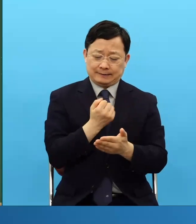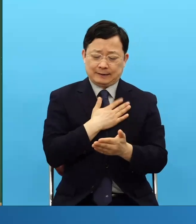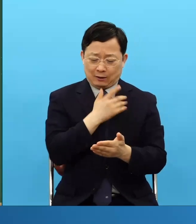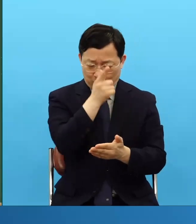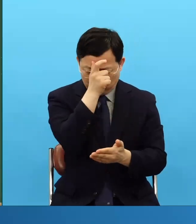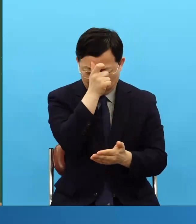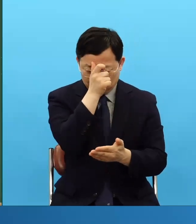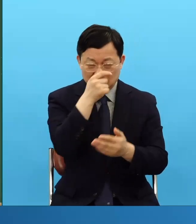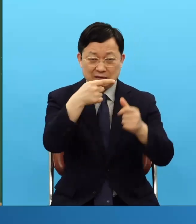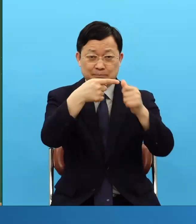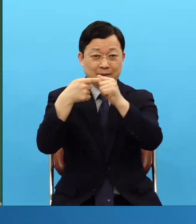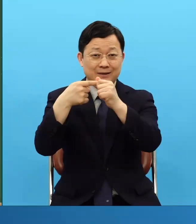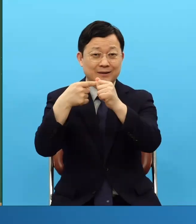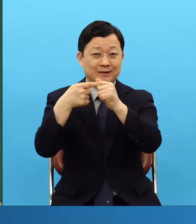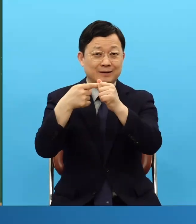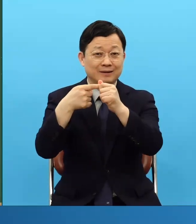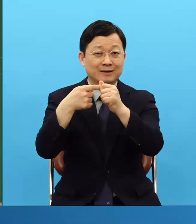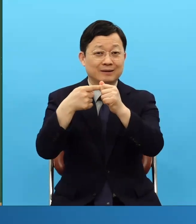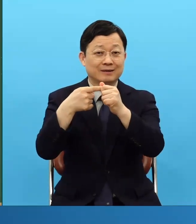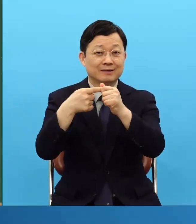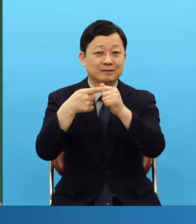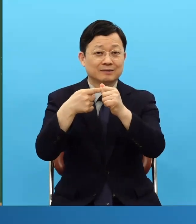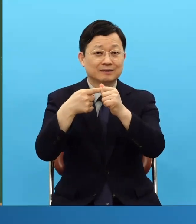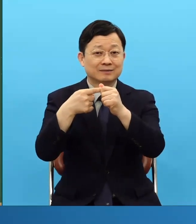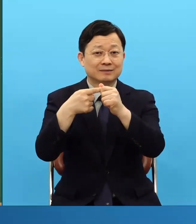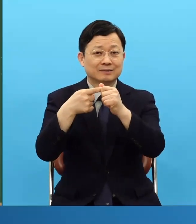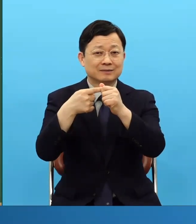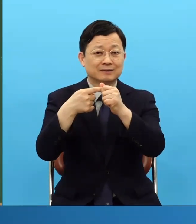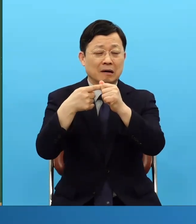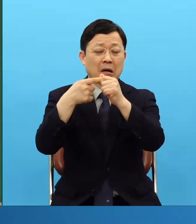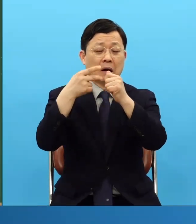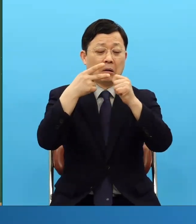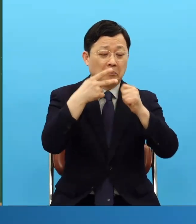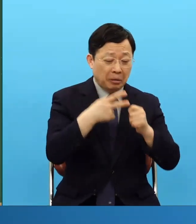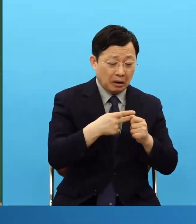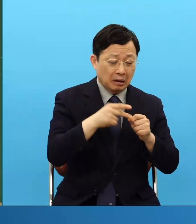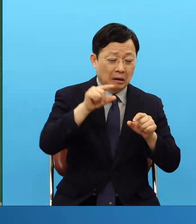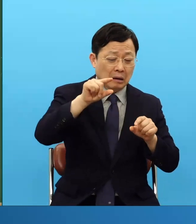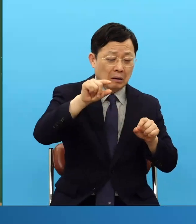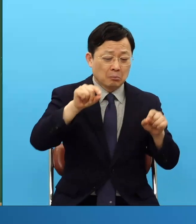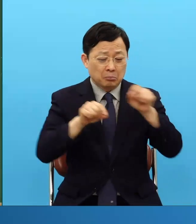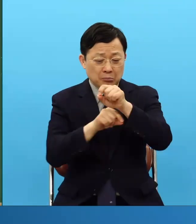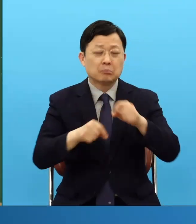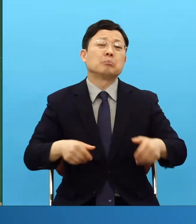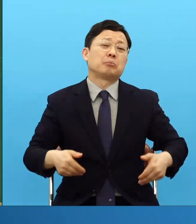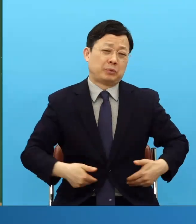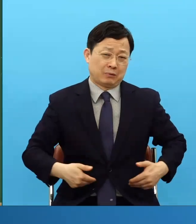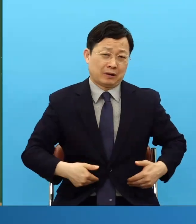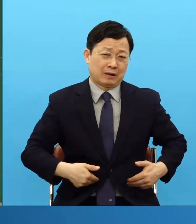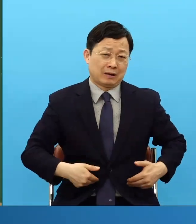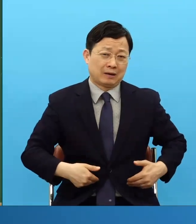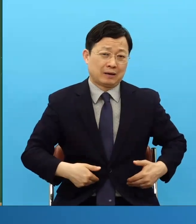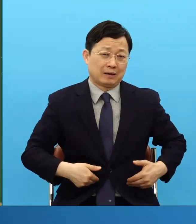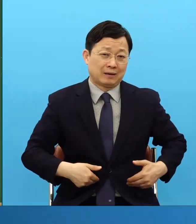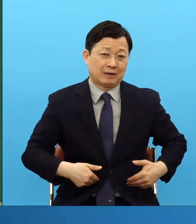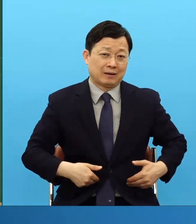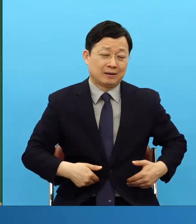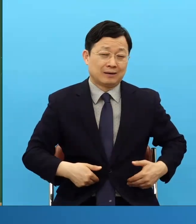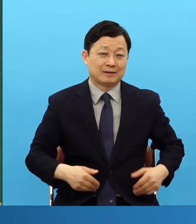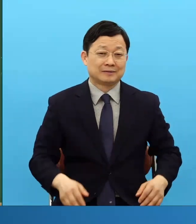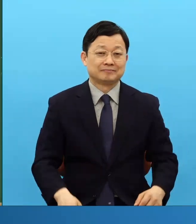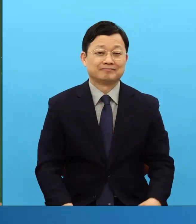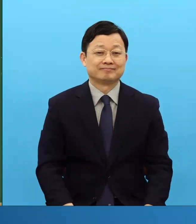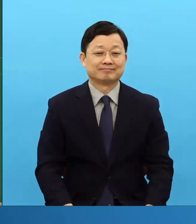of God, but rather you're focusing on yourself and your own things. 우선순위를 못 바꾸면 저렇게 If you 됩니다. don't change your priorities, that's how you become. 그래서